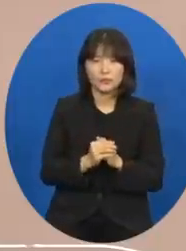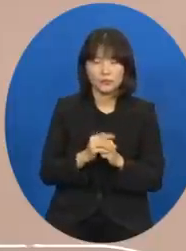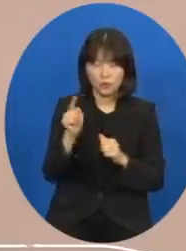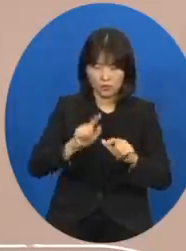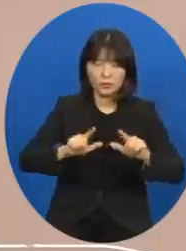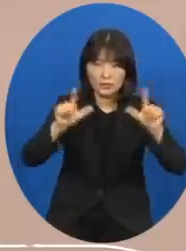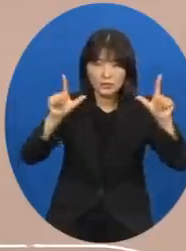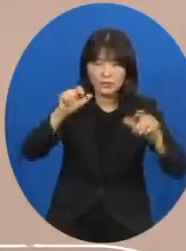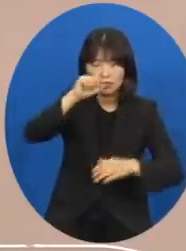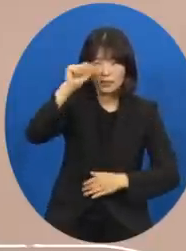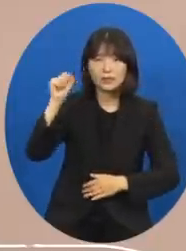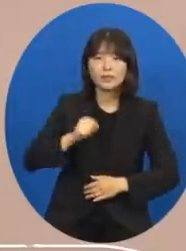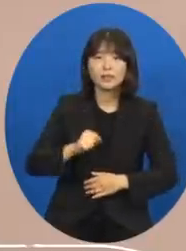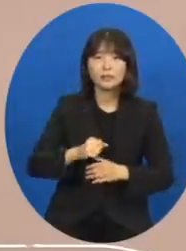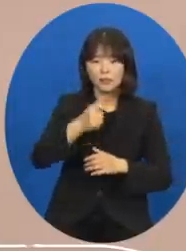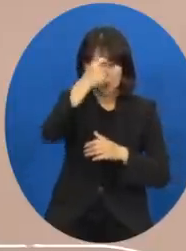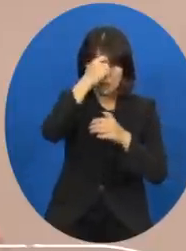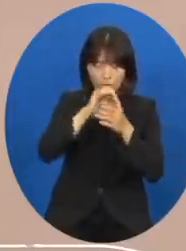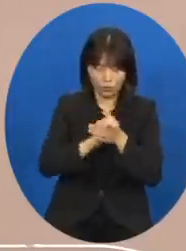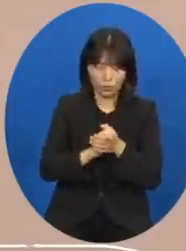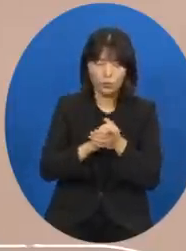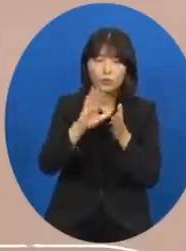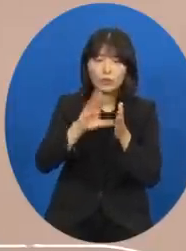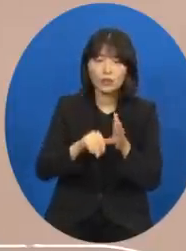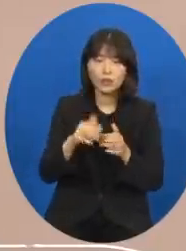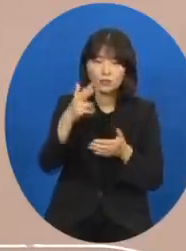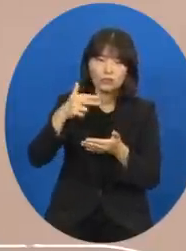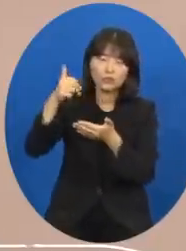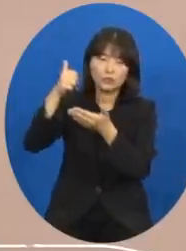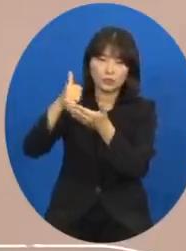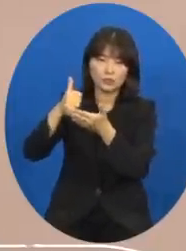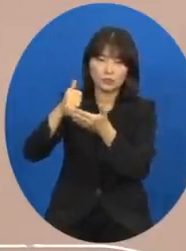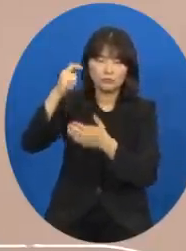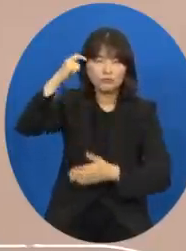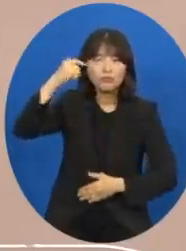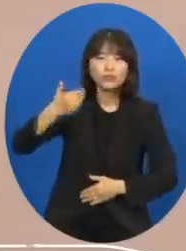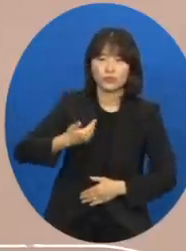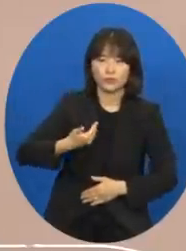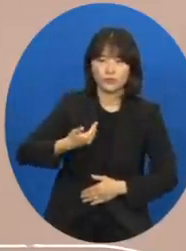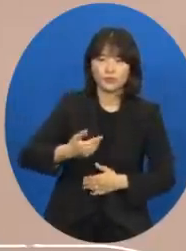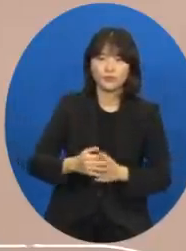날 새벽에 새벽기도 할 때 주님이 저에게 물으시더라고.